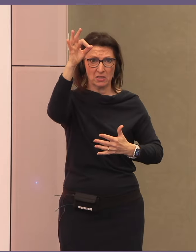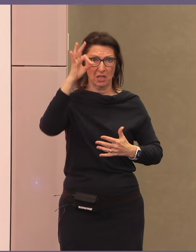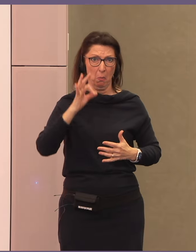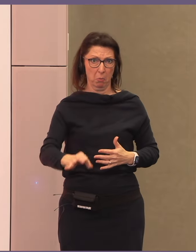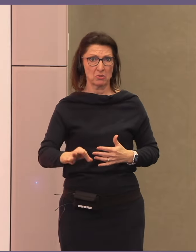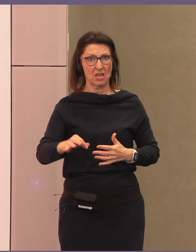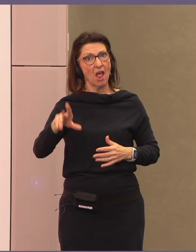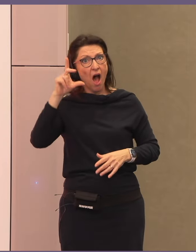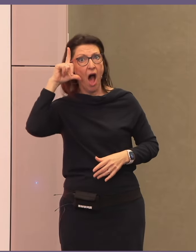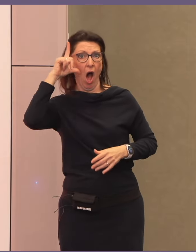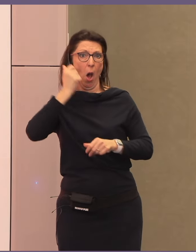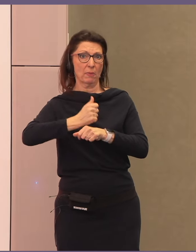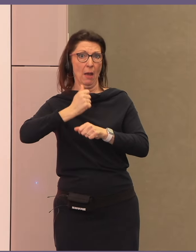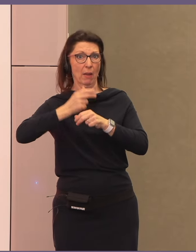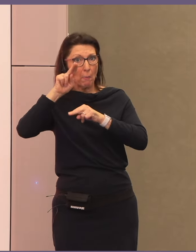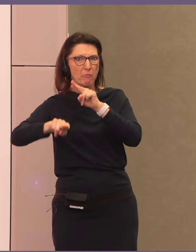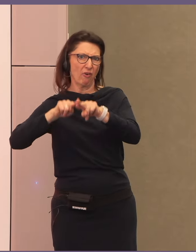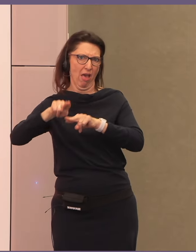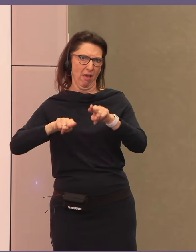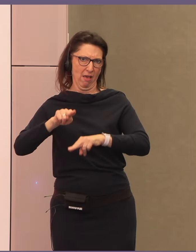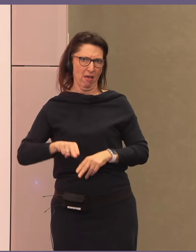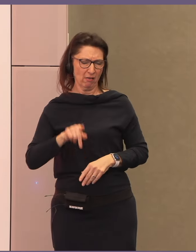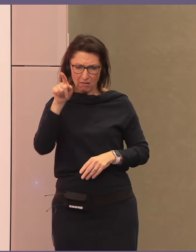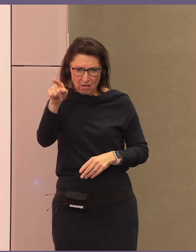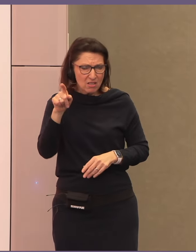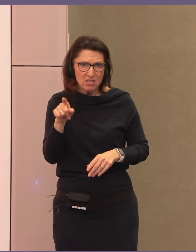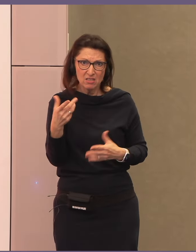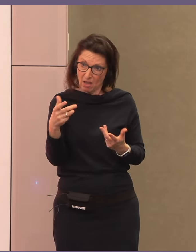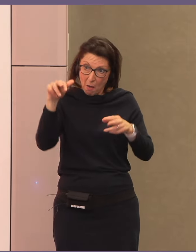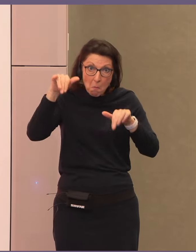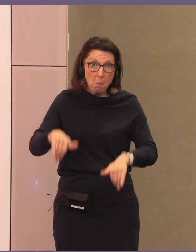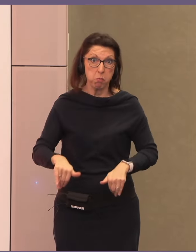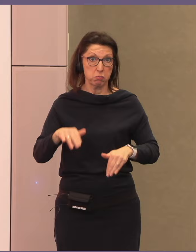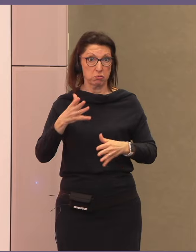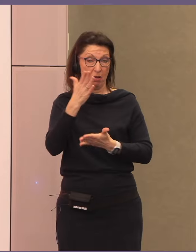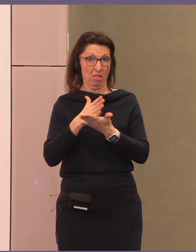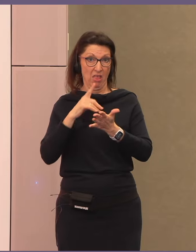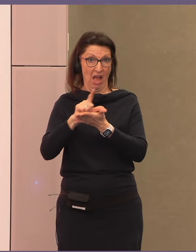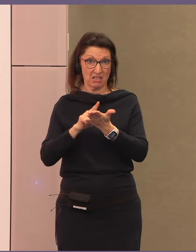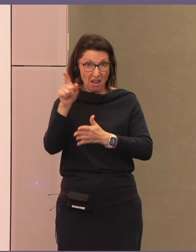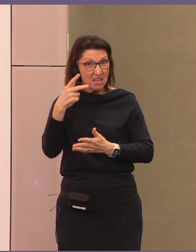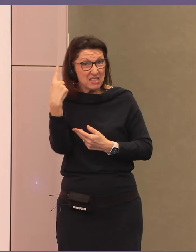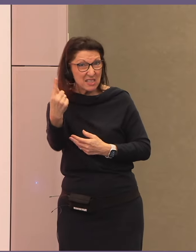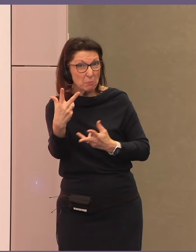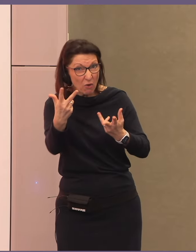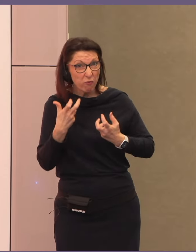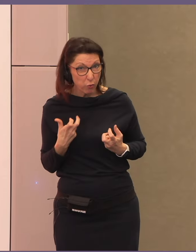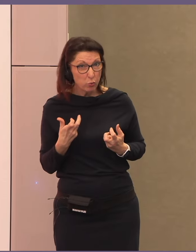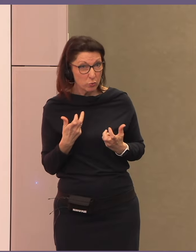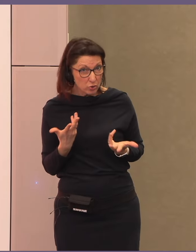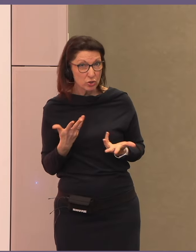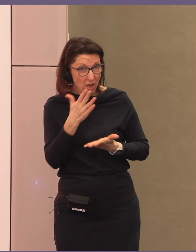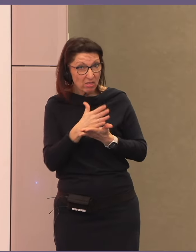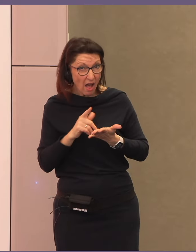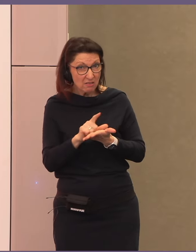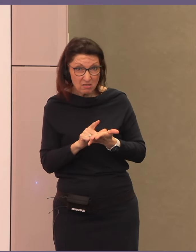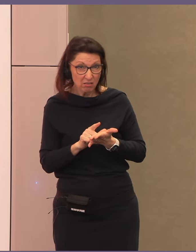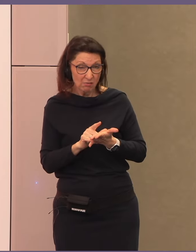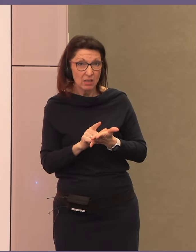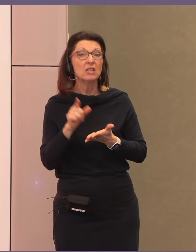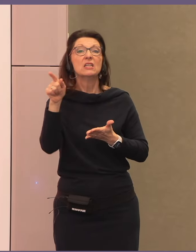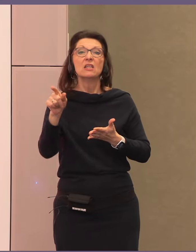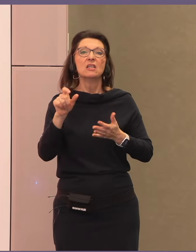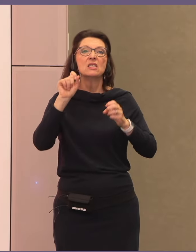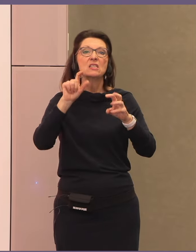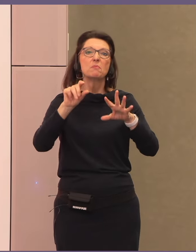-Arbeit machen. Dass sie gezwungen werden, Teilzeit zu arbeiten. Nicht, weil sie weniger arbeiten wollen, sondern weil sie in der Realität 16, 17, 18 Prozent